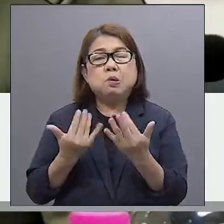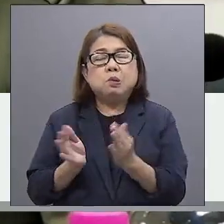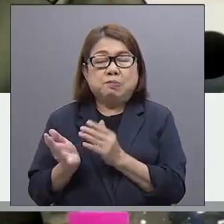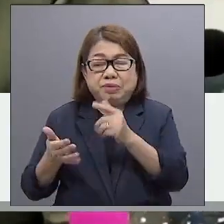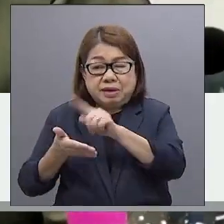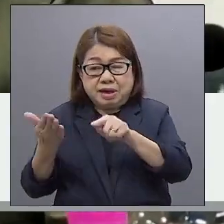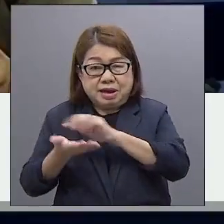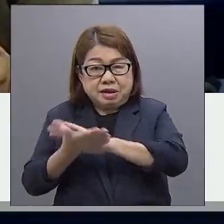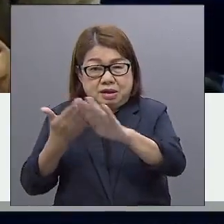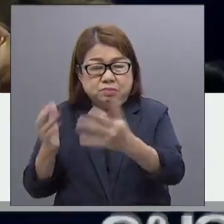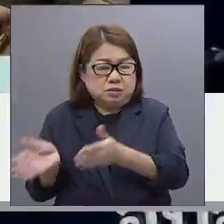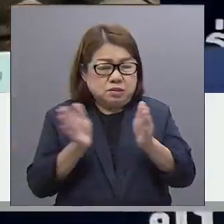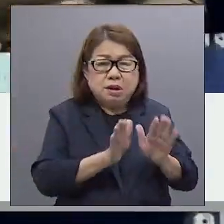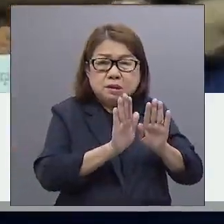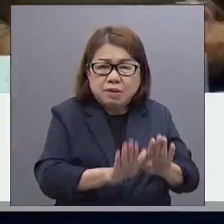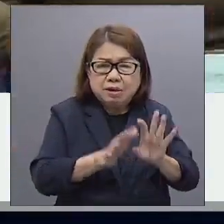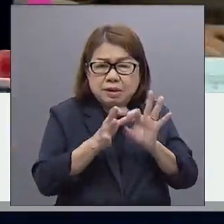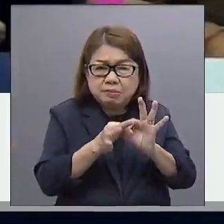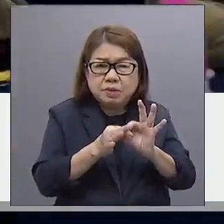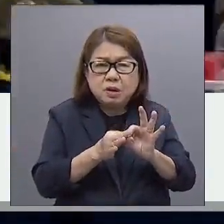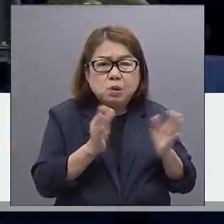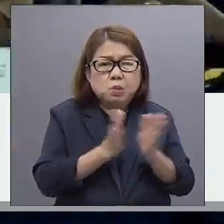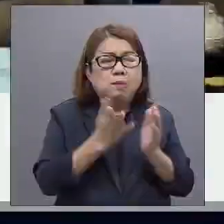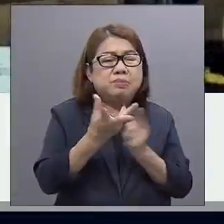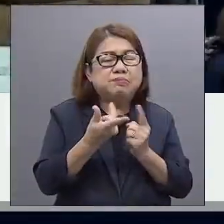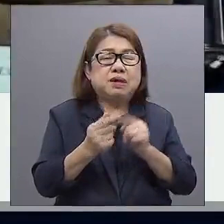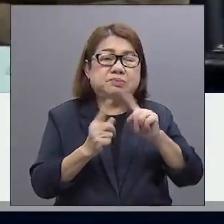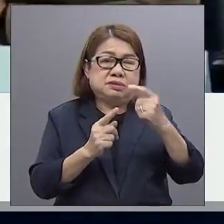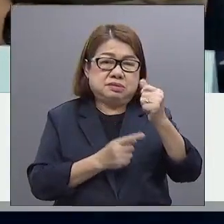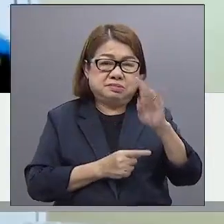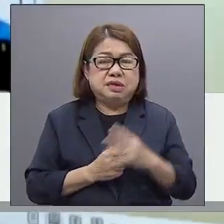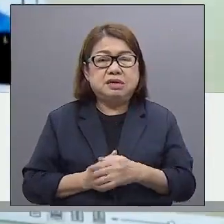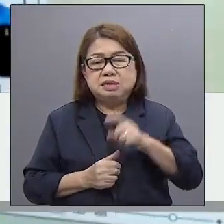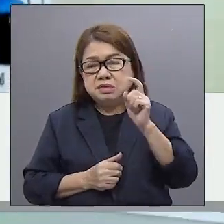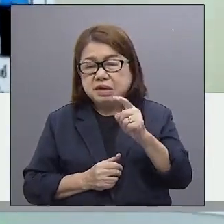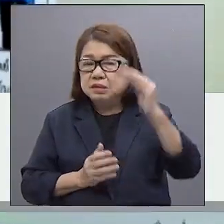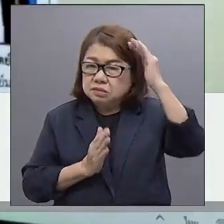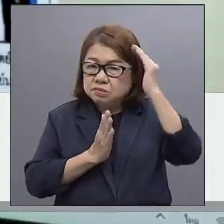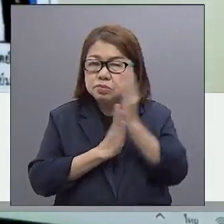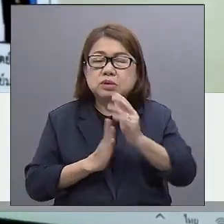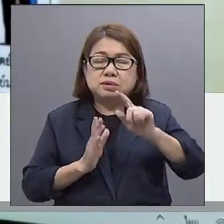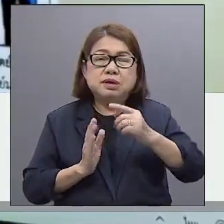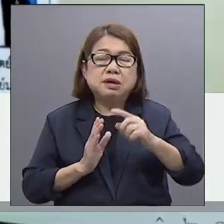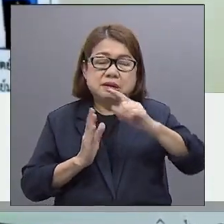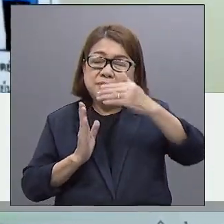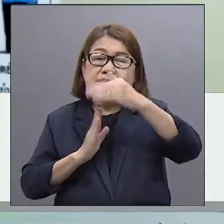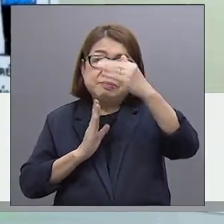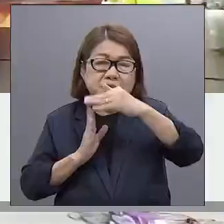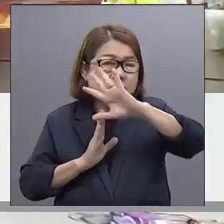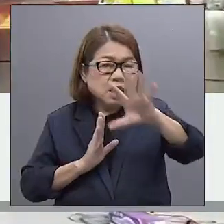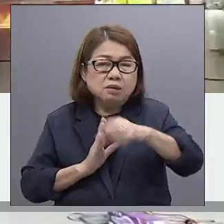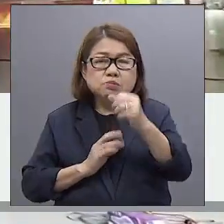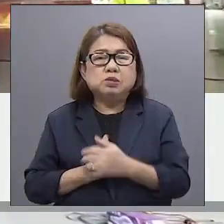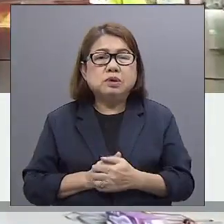ษภาคมนี้ค่ะและยังได้สั่งการให้ตำรวจใน8จังหวัดภาคเหนือและศูนย์สืบสวนตำรวจภูธรภาค5ขึ้นบัญชี